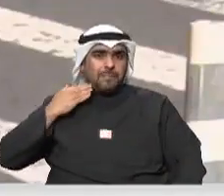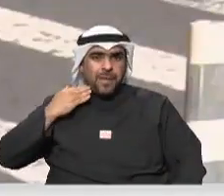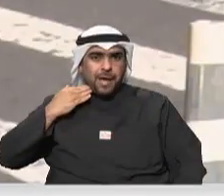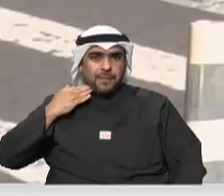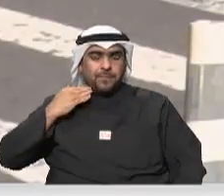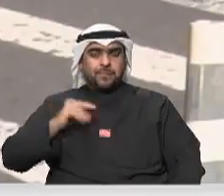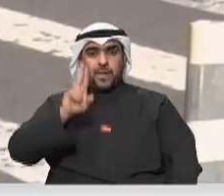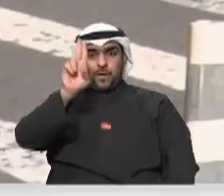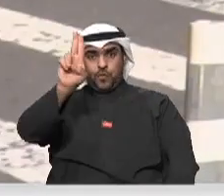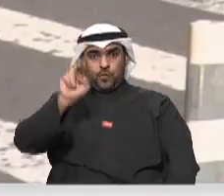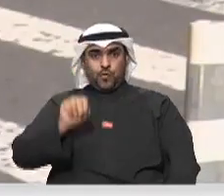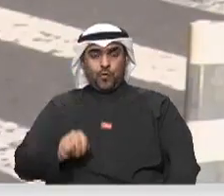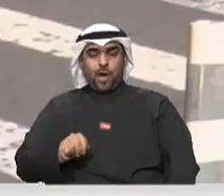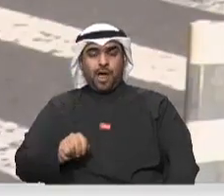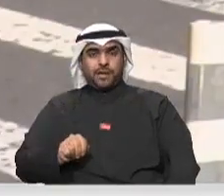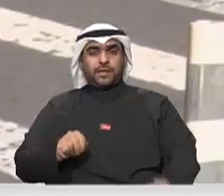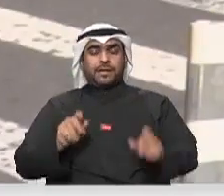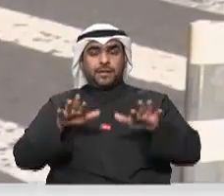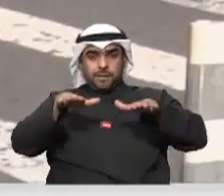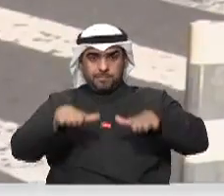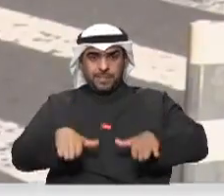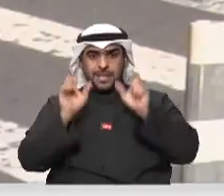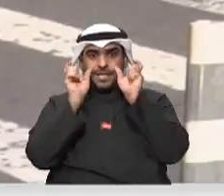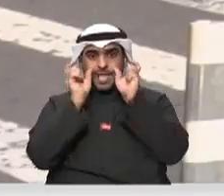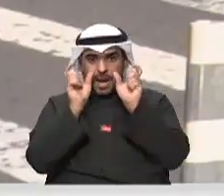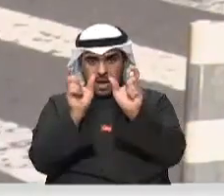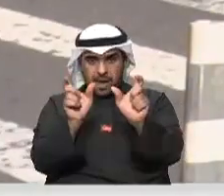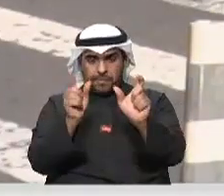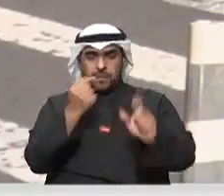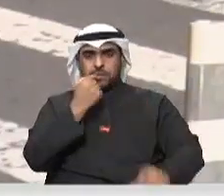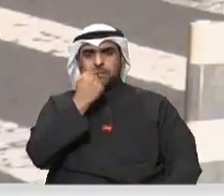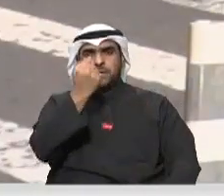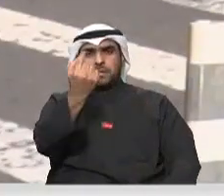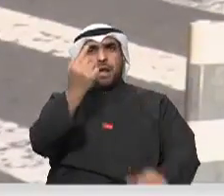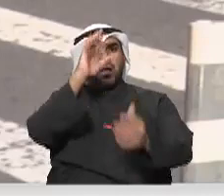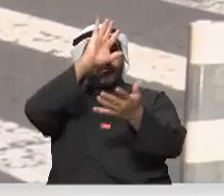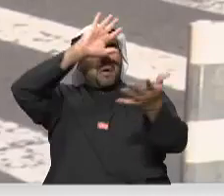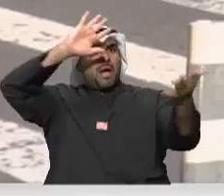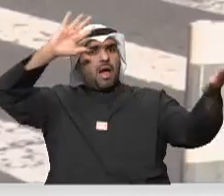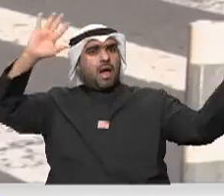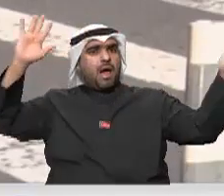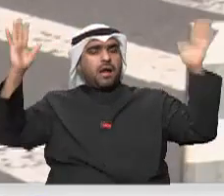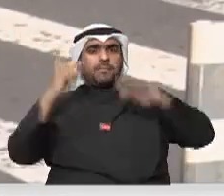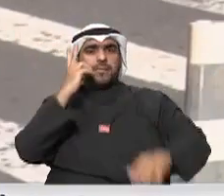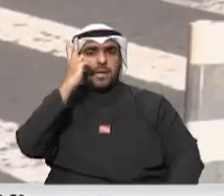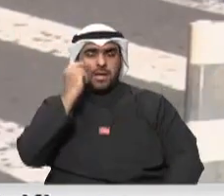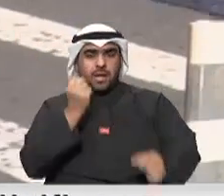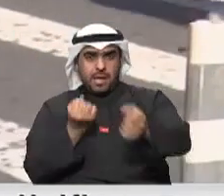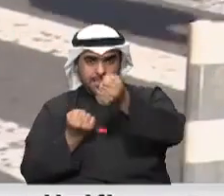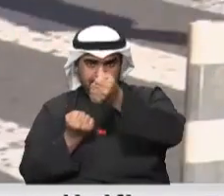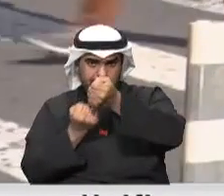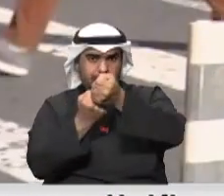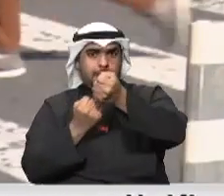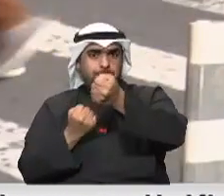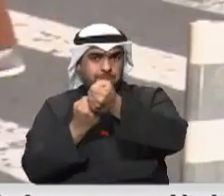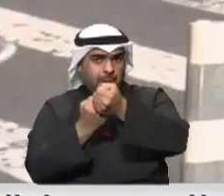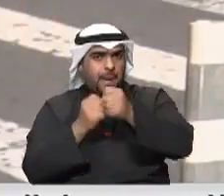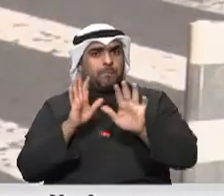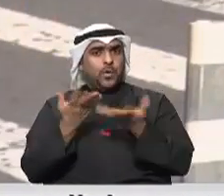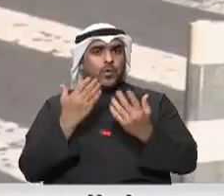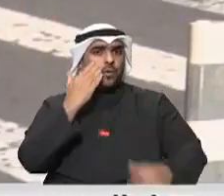وغالبيه الدول الاعضاء في مجلس الامن المجت مع من خطه المبعوث الاماميه الخاص الى ليبيا